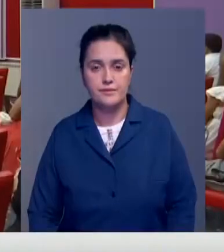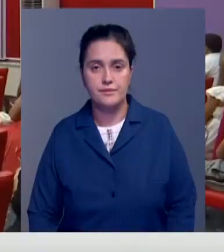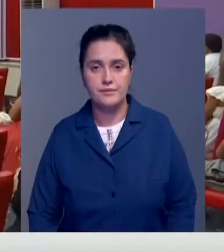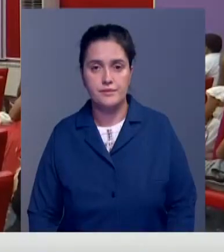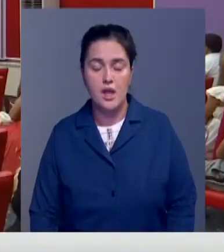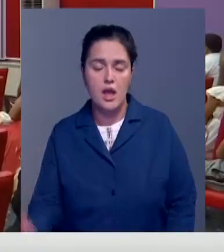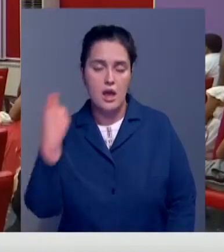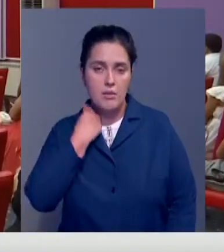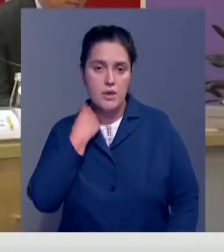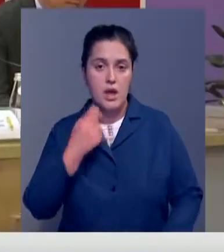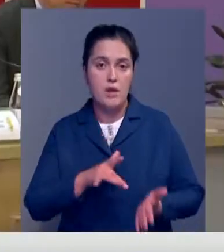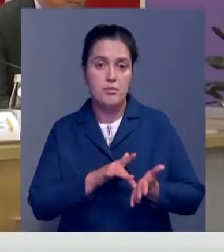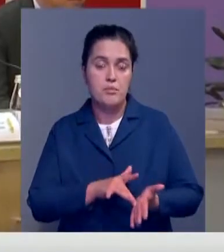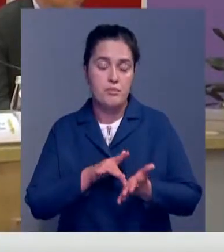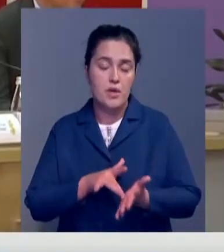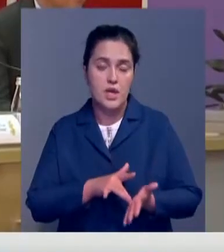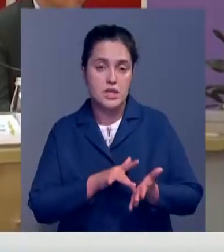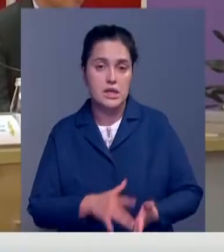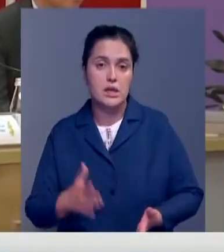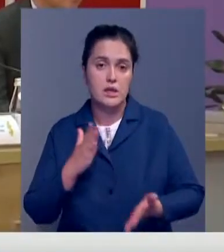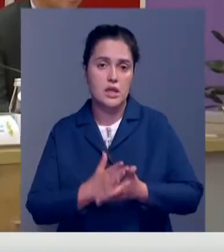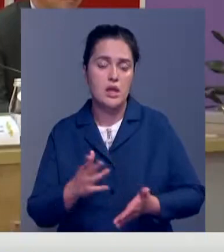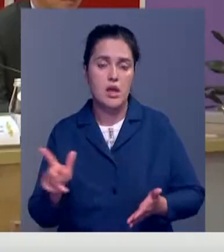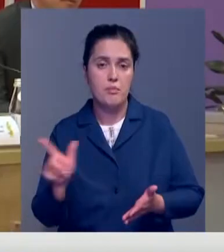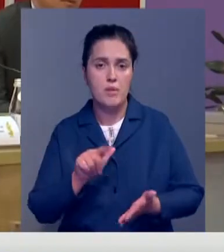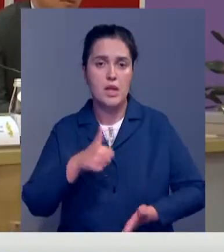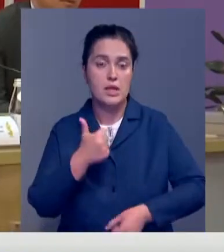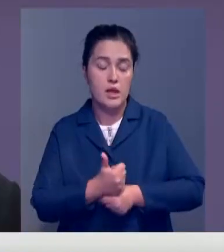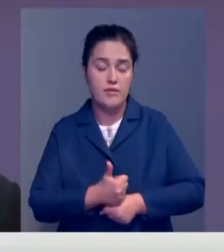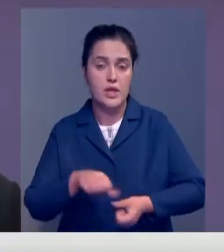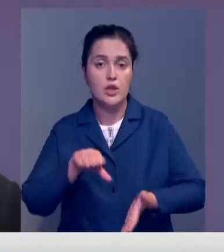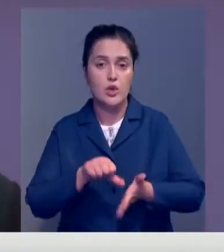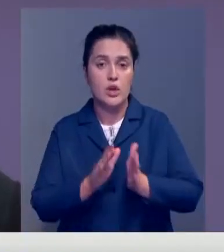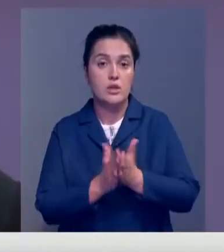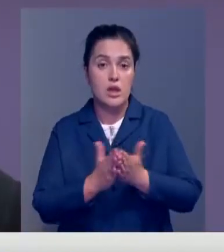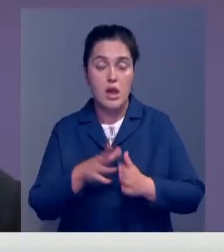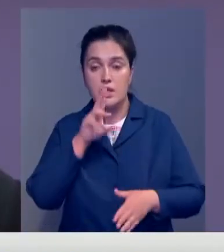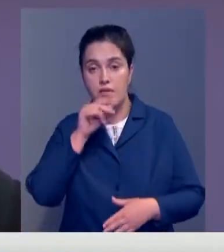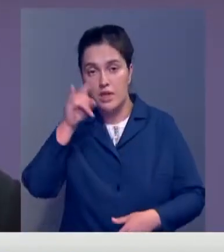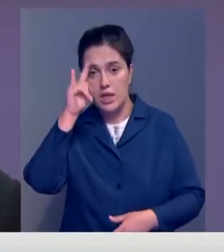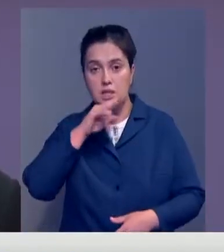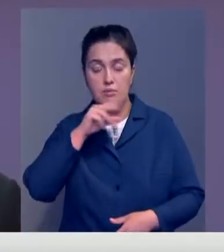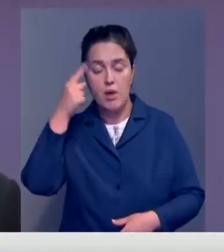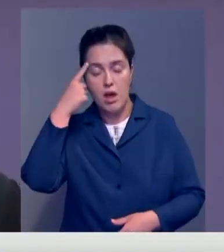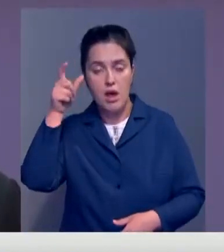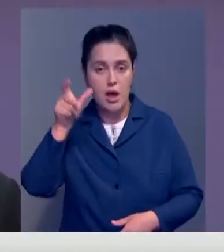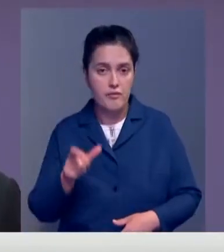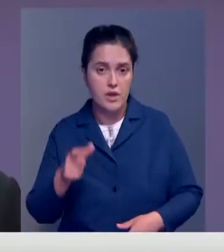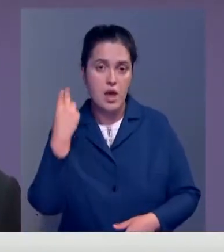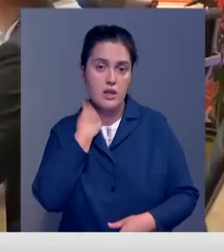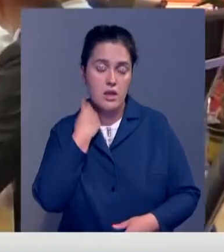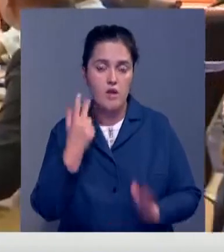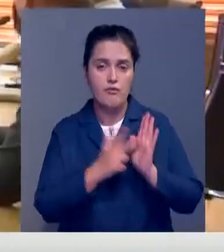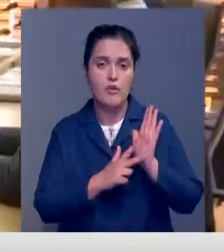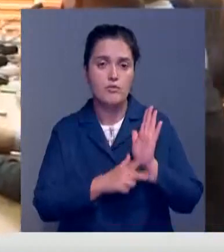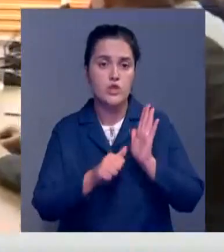Британские путешественники Томас и Люси Аткинсоны, главные герои книги, заговорят на казахском языке. Автор английской версии, 86-летний